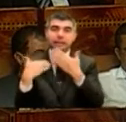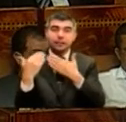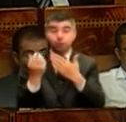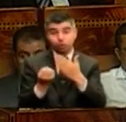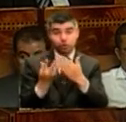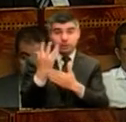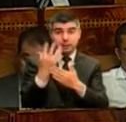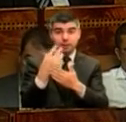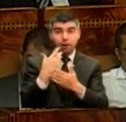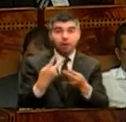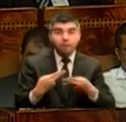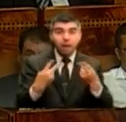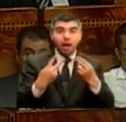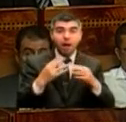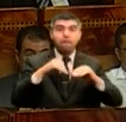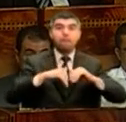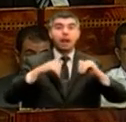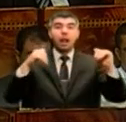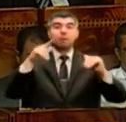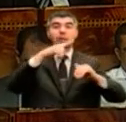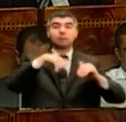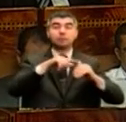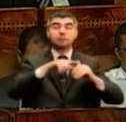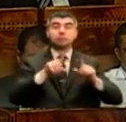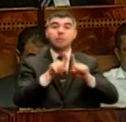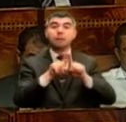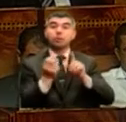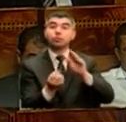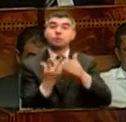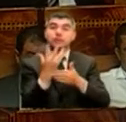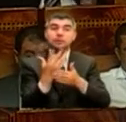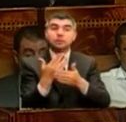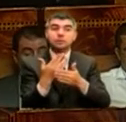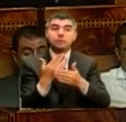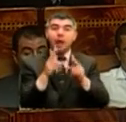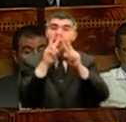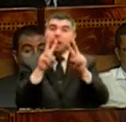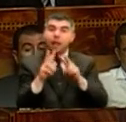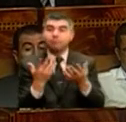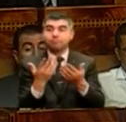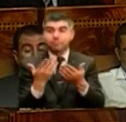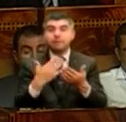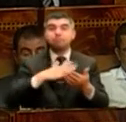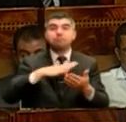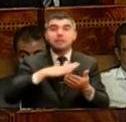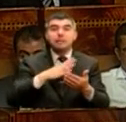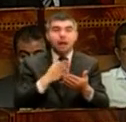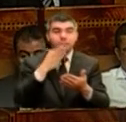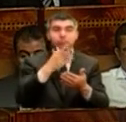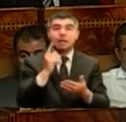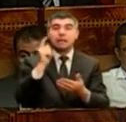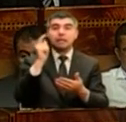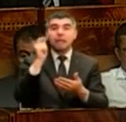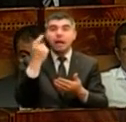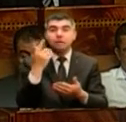عرضتيه علينا في البرلمان، التطوير ديال المناطق اللي مازال ما وصلتيولهاش، المرور من طنجه